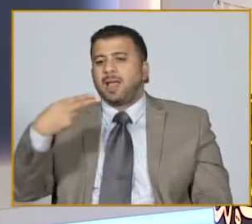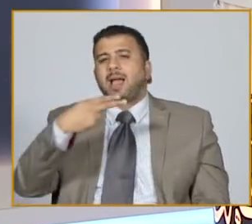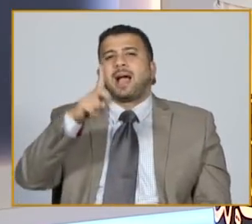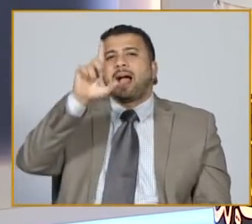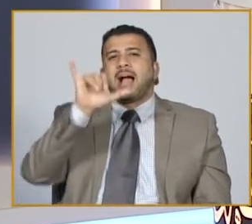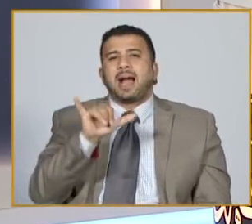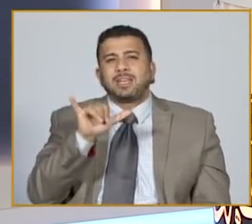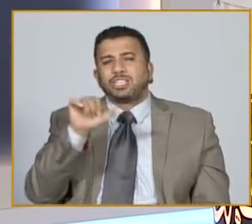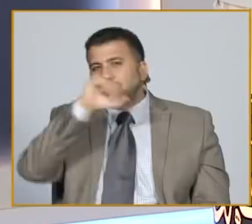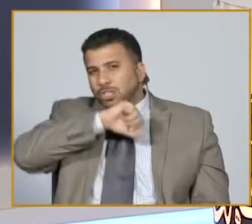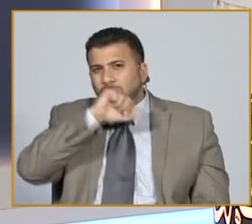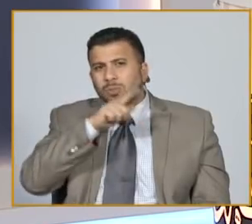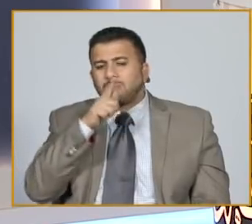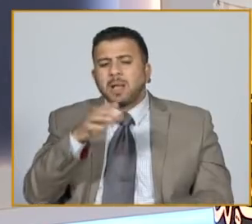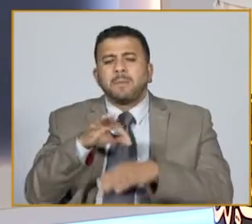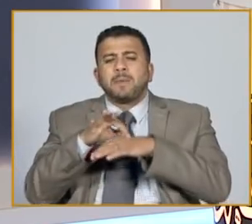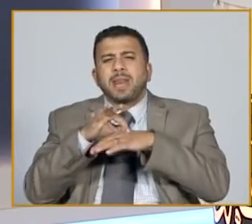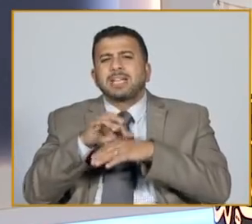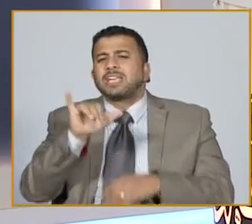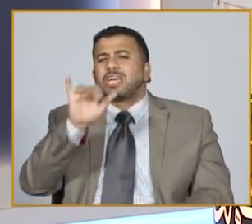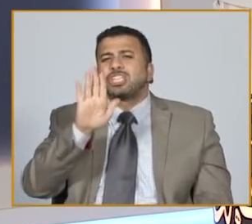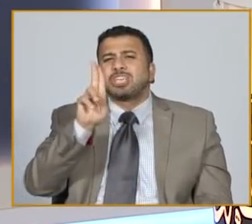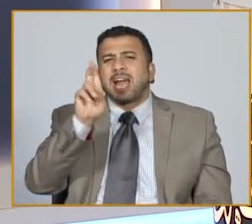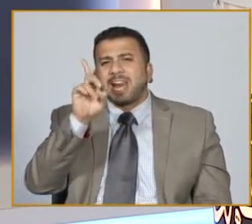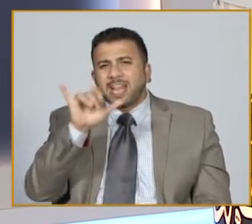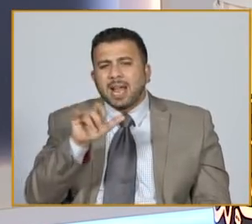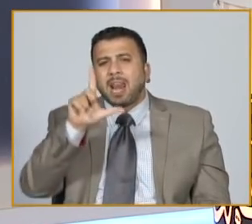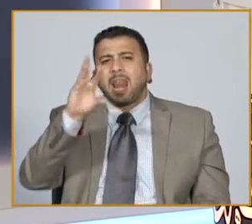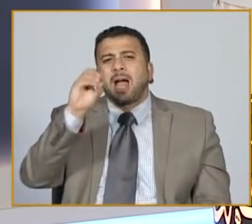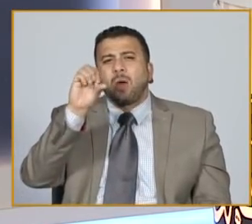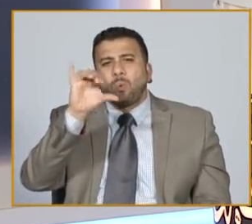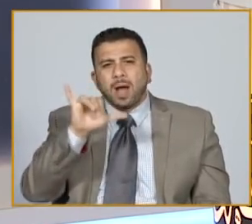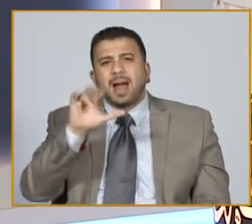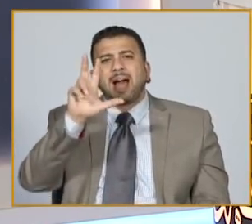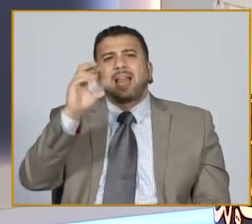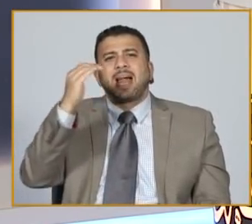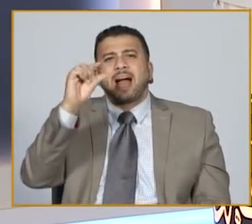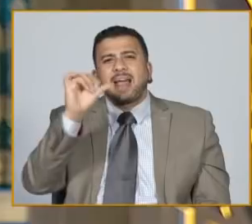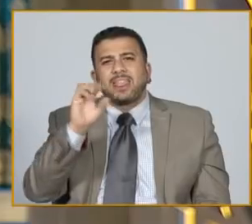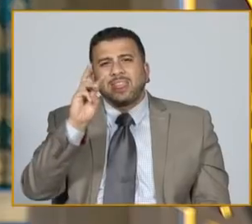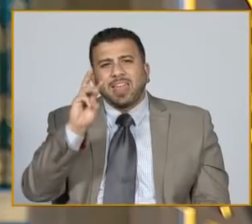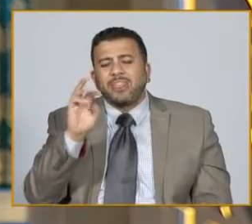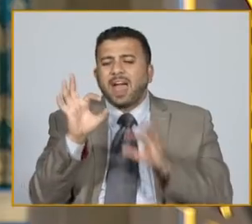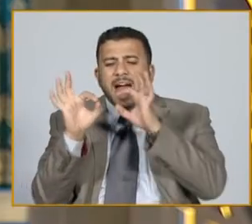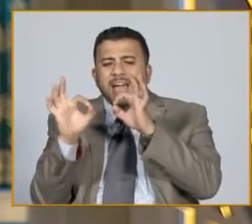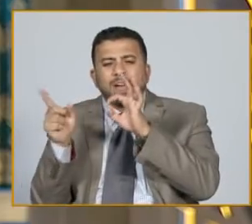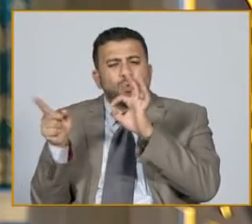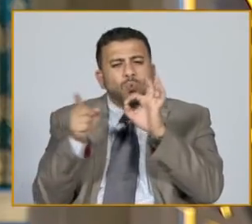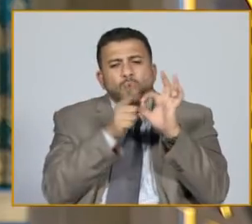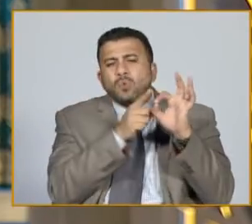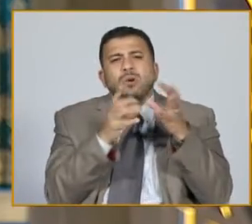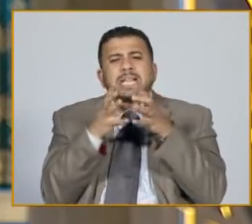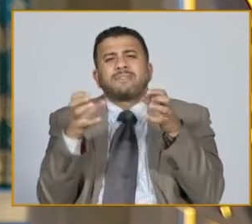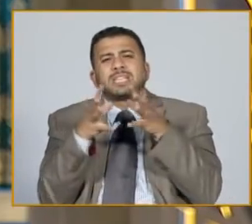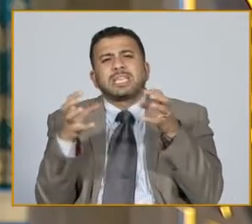قول الله تعالى ومن الناس من يشتري لهو الحديث ليضل عن سبيل الله إلى آخر الآيات. أخي الفاضل هذه الآية سبق